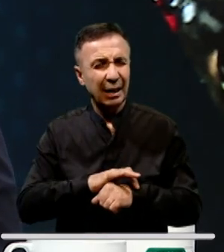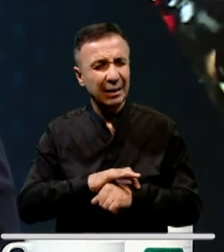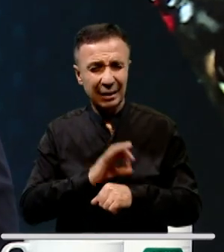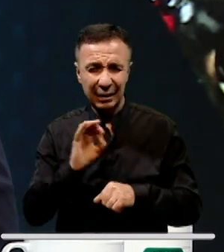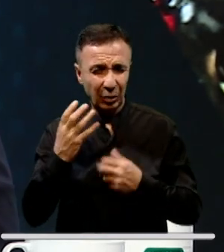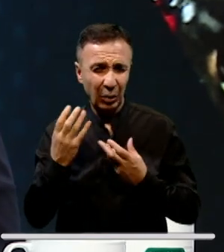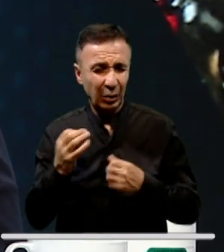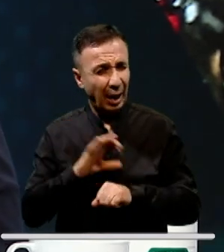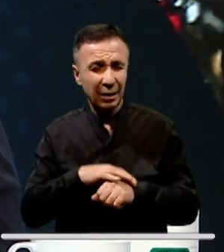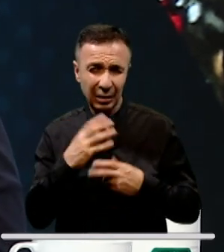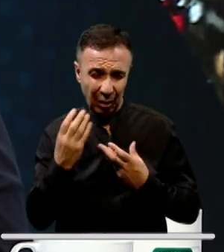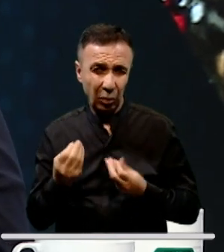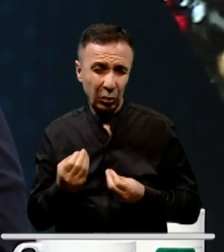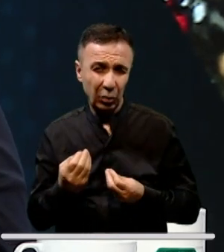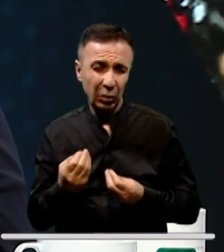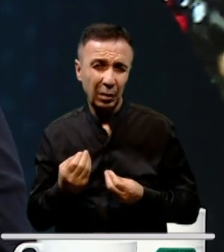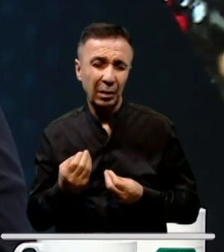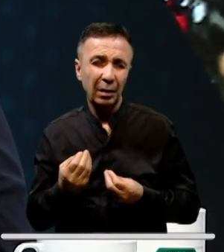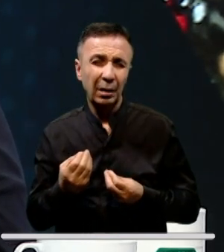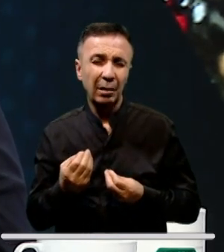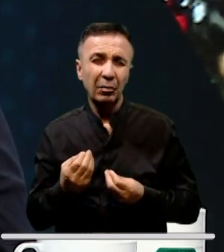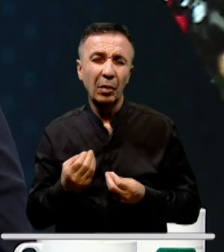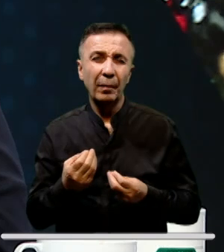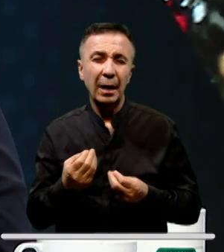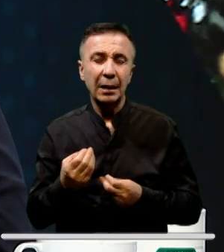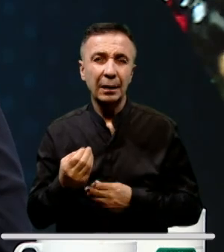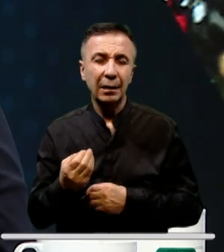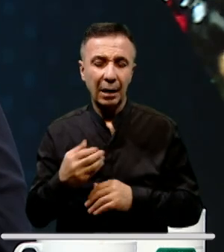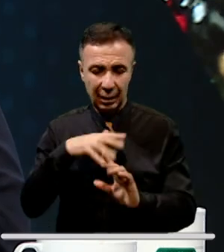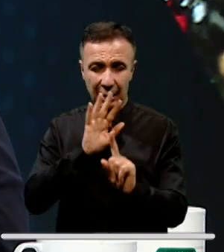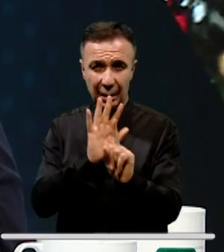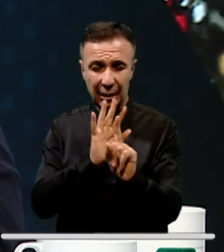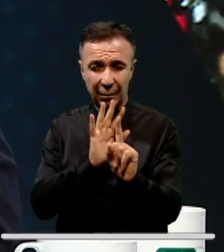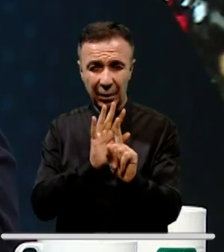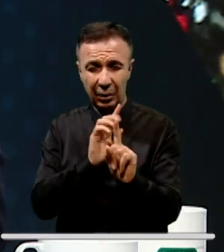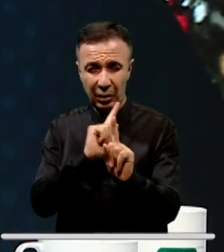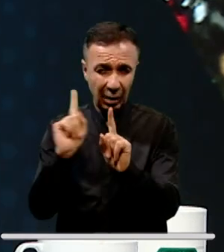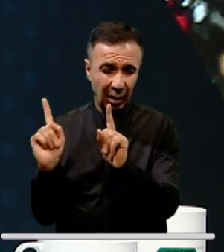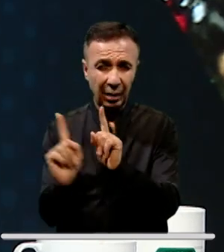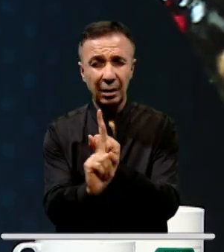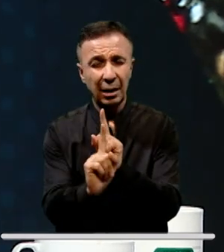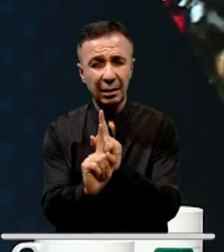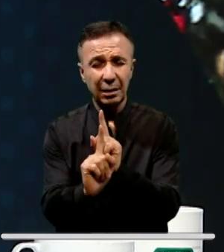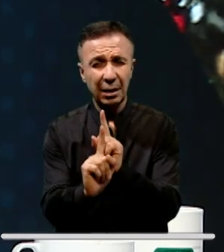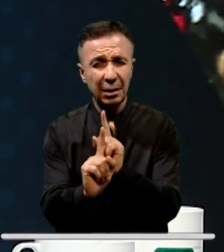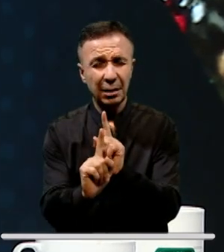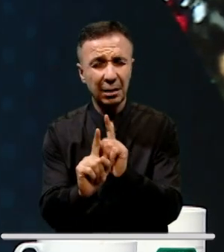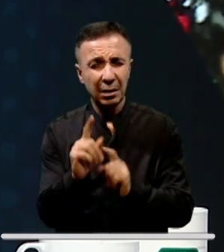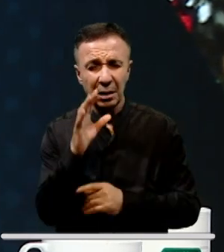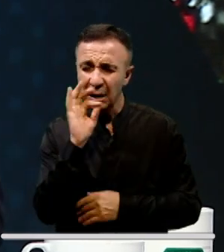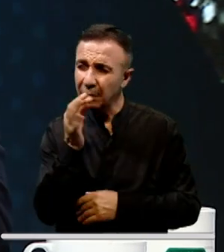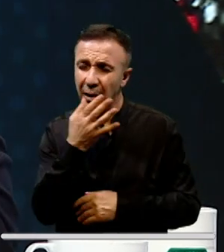şekilde bir durumla karşılaşabilir arkadan nasıl öne geçecek ve nasıl devam edecek bu konu tamamen kapalı bizde yok